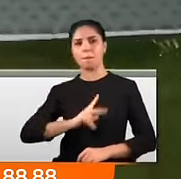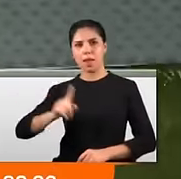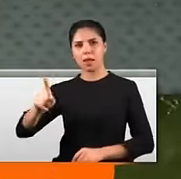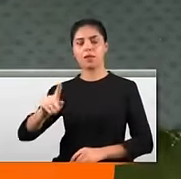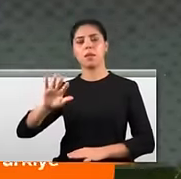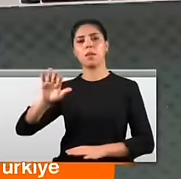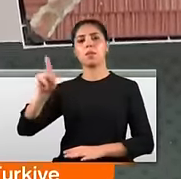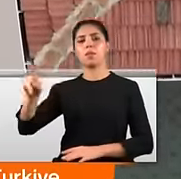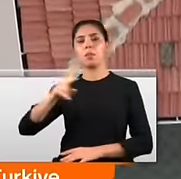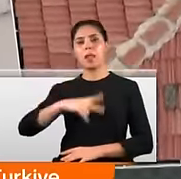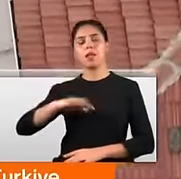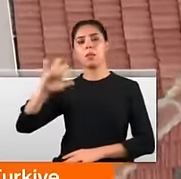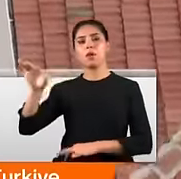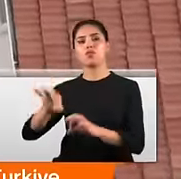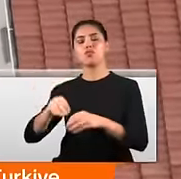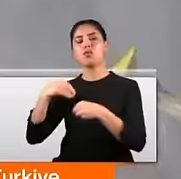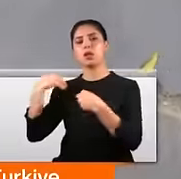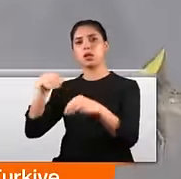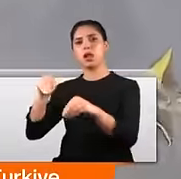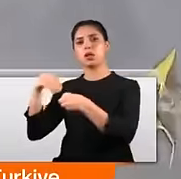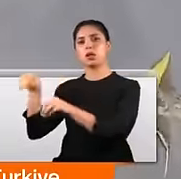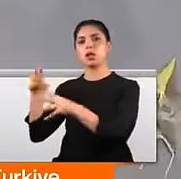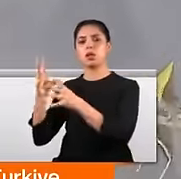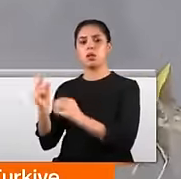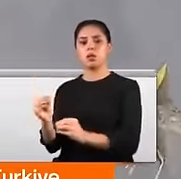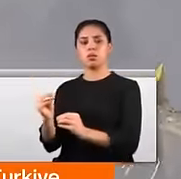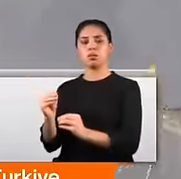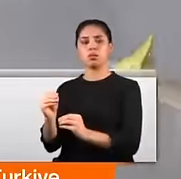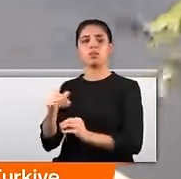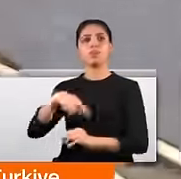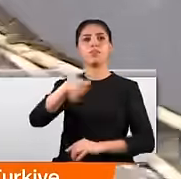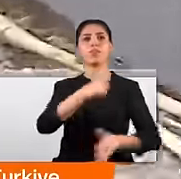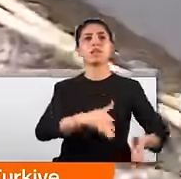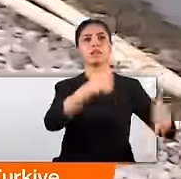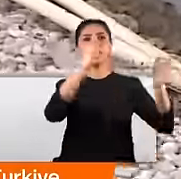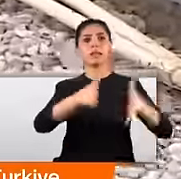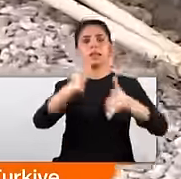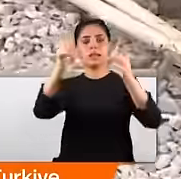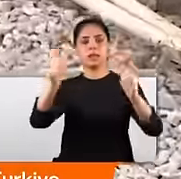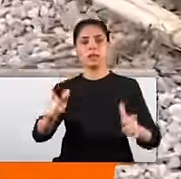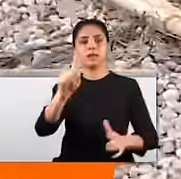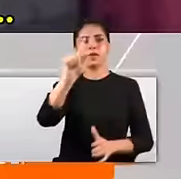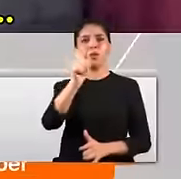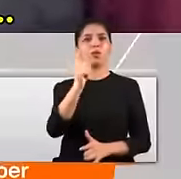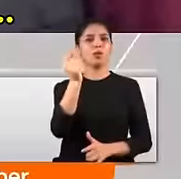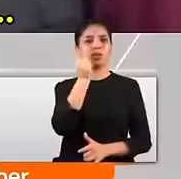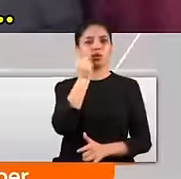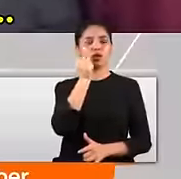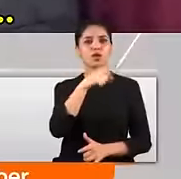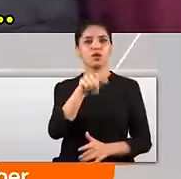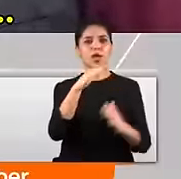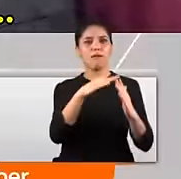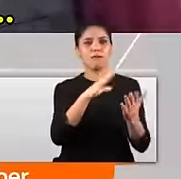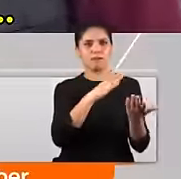başka bir müteahhide sattı. Olan Limanoğlu sitesinde yaşayanlar oldu. 19 evde yaşayan Tekirdağlılar yolsuz kaldılar. 20